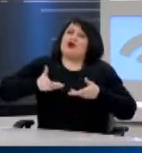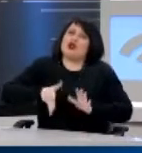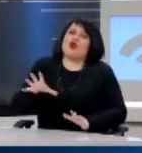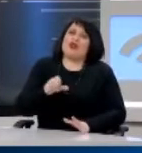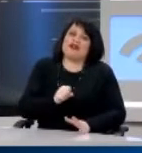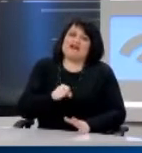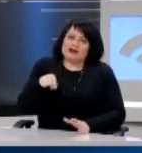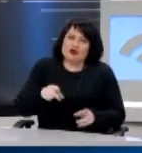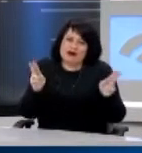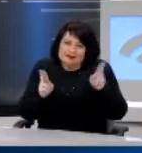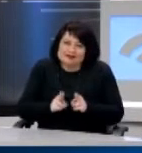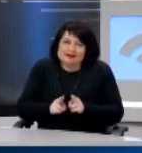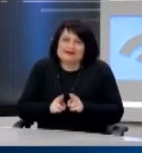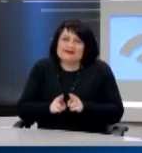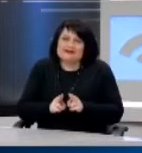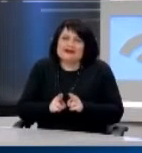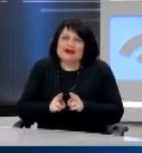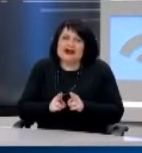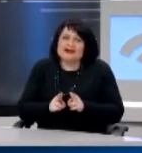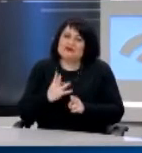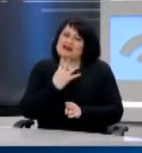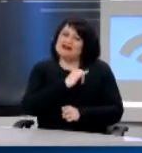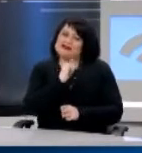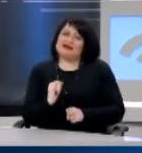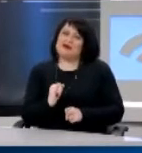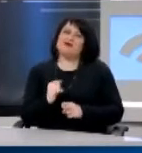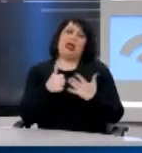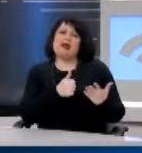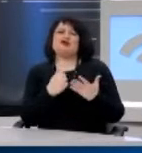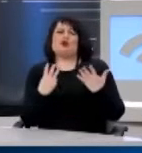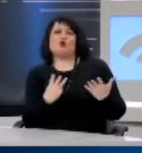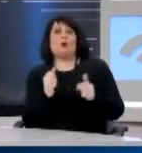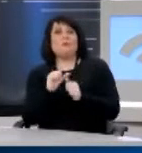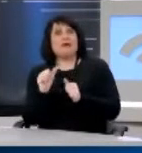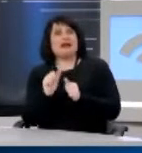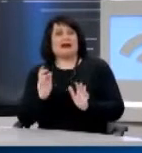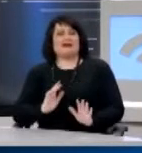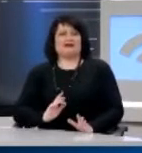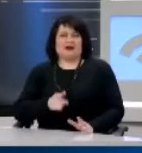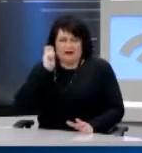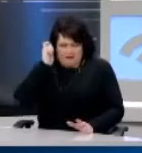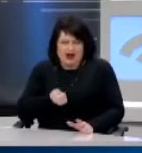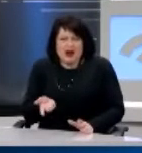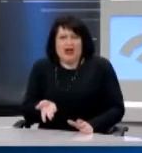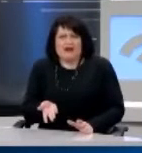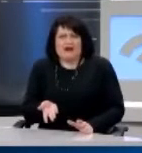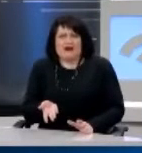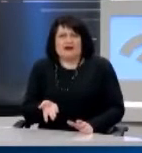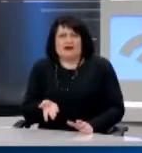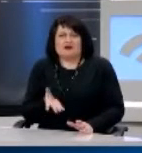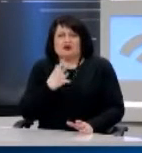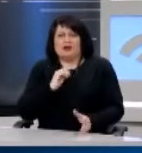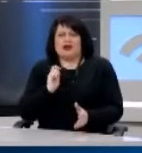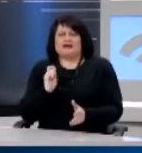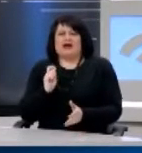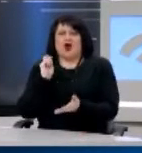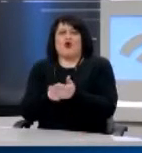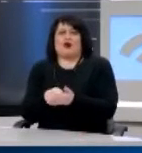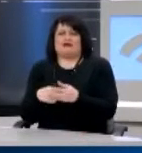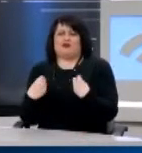Καθυστερήσεις που πολύ συχνά όλοι γνωρίζουμε ότι τροφοδοτούσαν και ένα ανεπίτρεπτο φαινόμενο εμπορίας ανηλίκων. Όλο